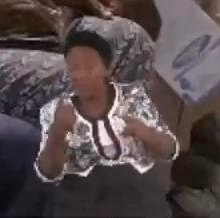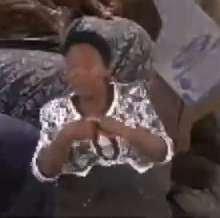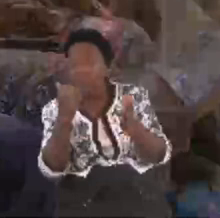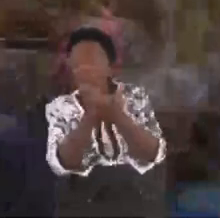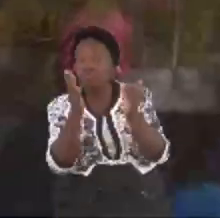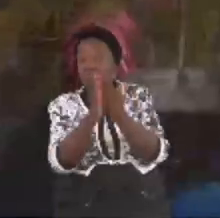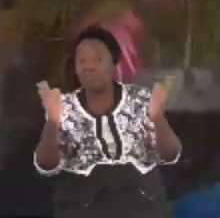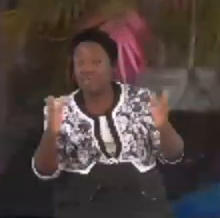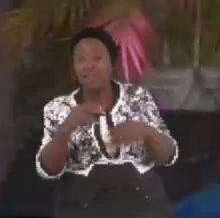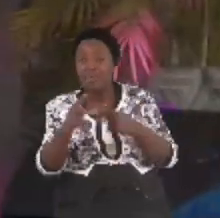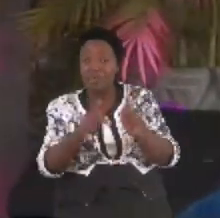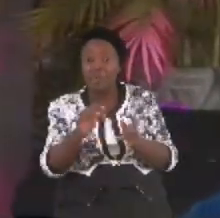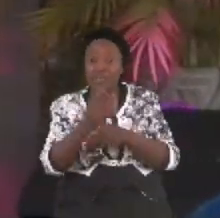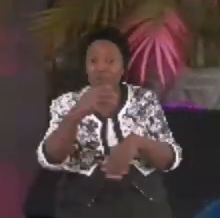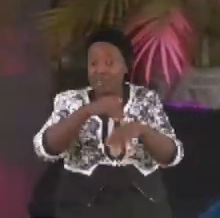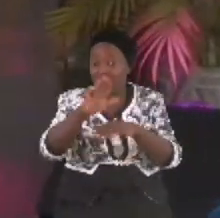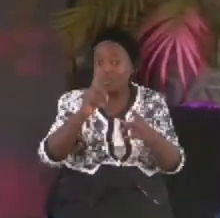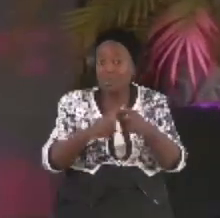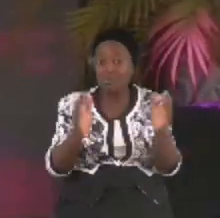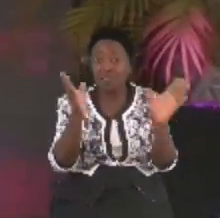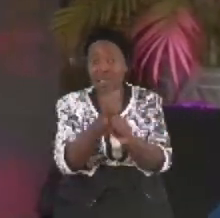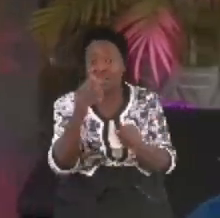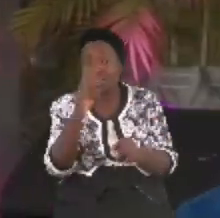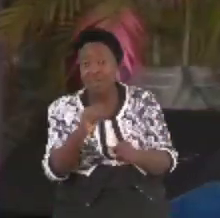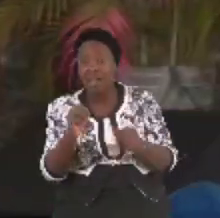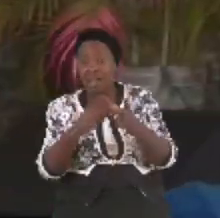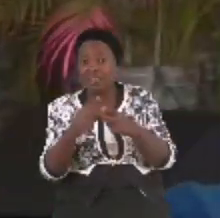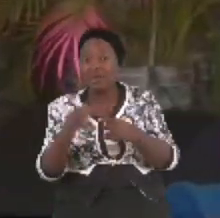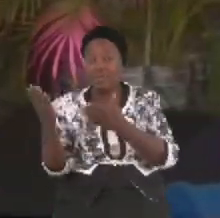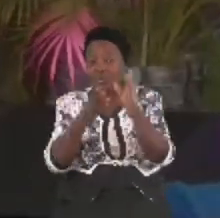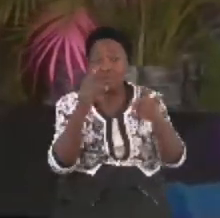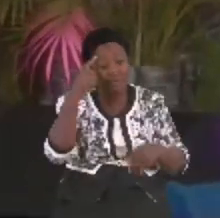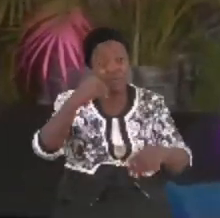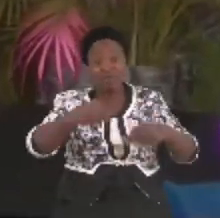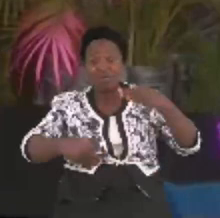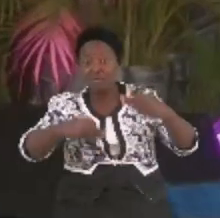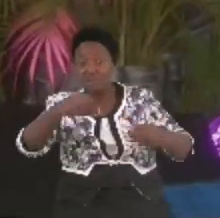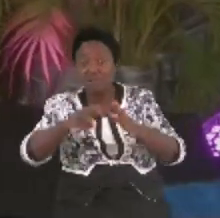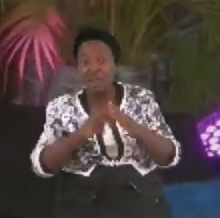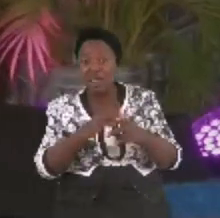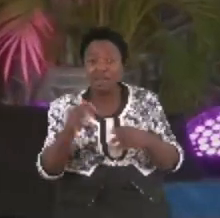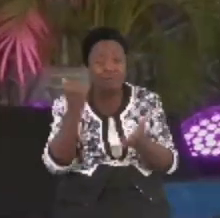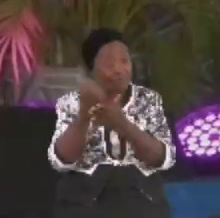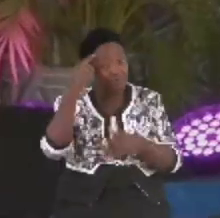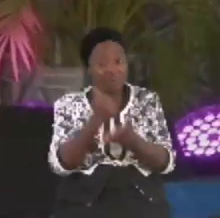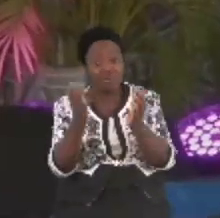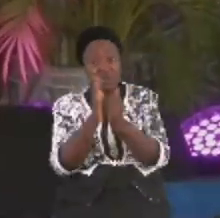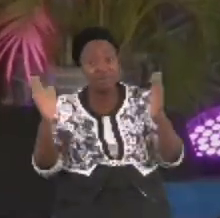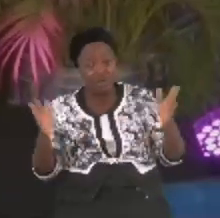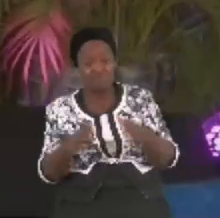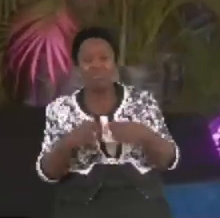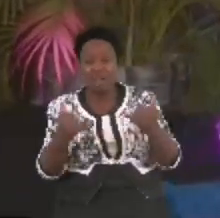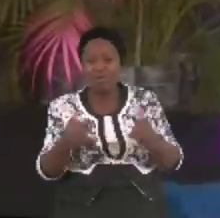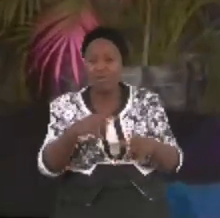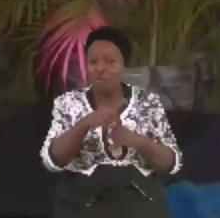échapper à la crucifixion, ceux qui étaient envoyés pour l'arrêter et pour l'amener au jugement, pour la crucifixion, déjà, quand